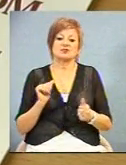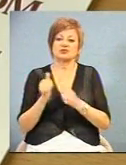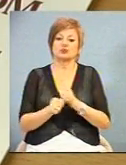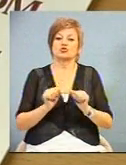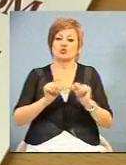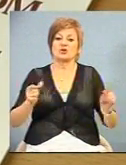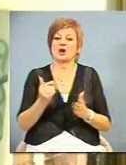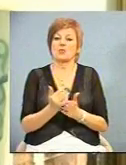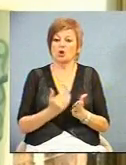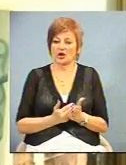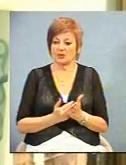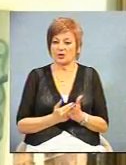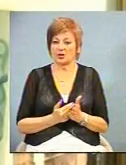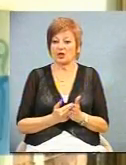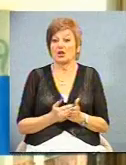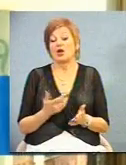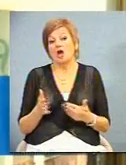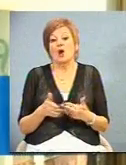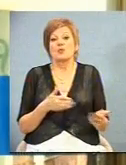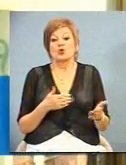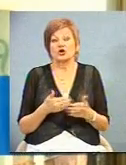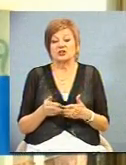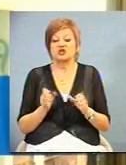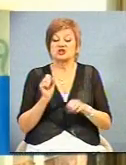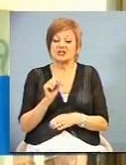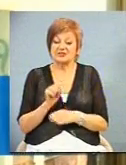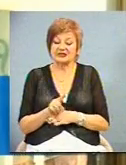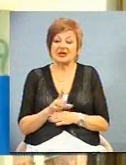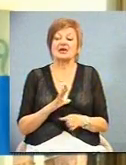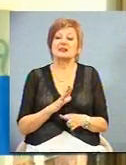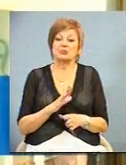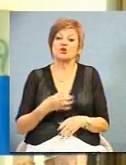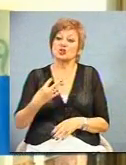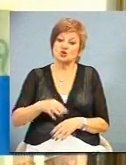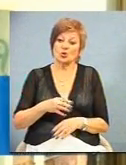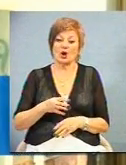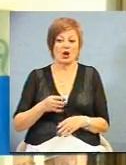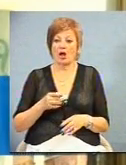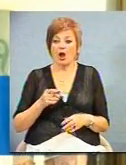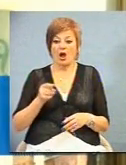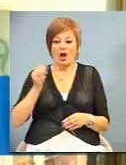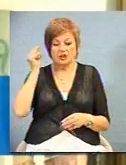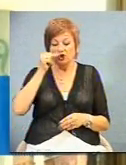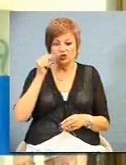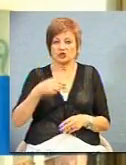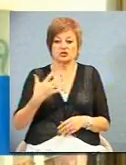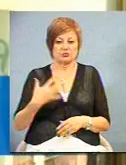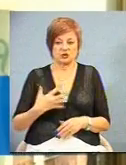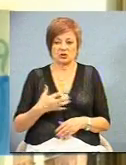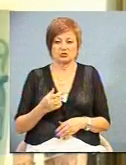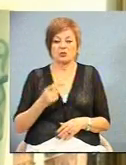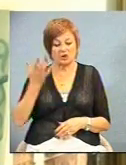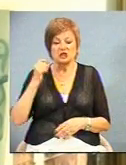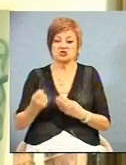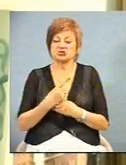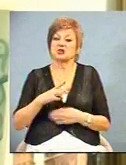програми. Скажемо, практичні завдання були аж 40 страниць, теоретичні – 54. Ніколи такого не було. Обычно задания были намного